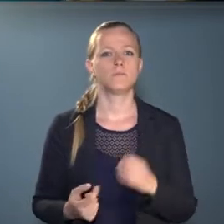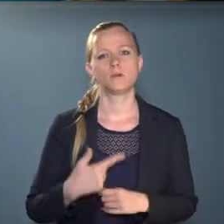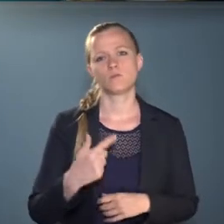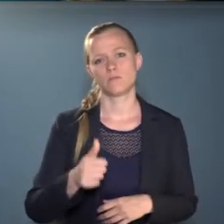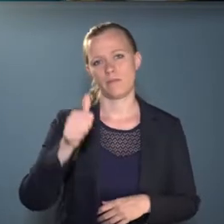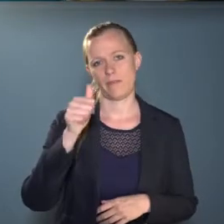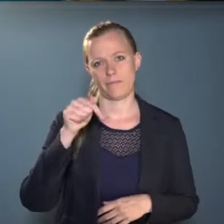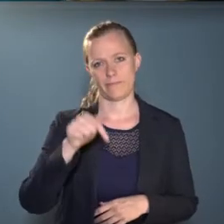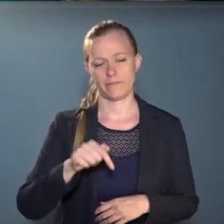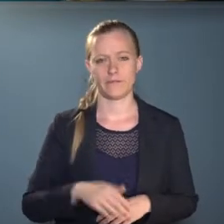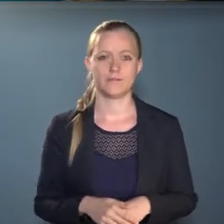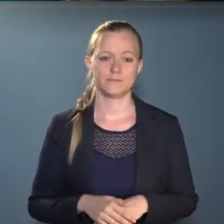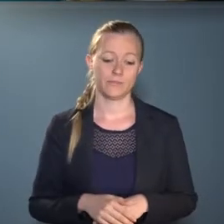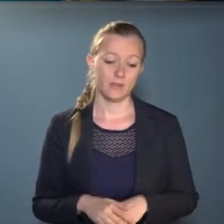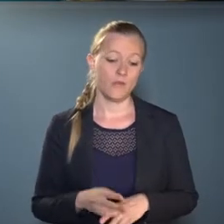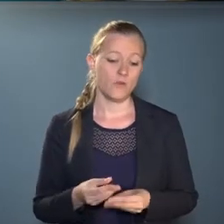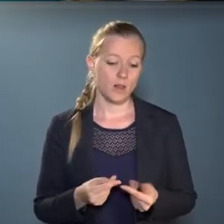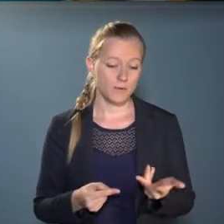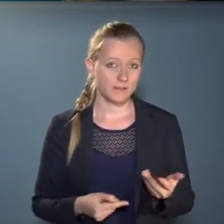21-én. És valamennyi